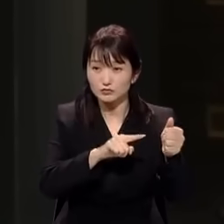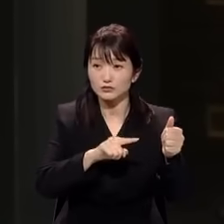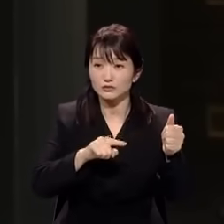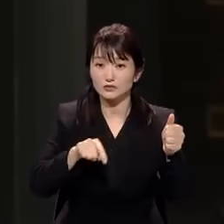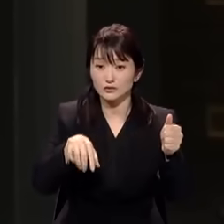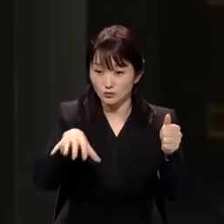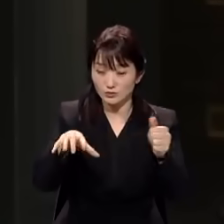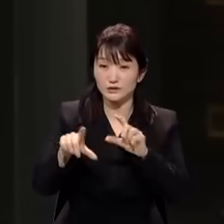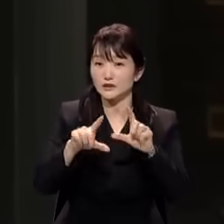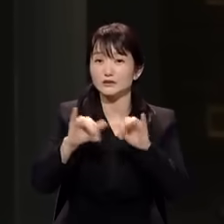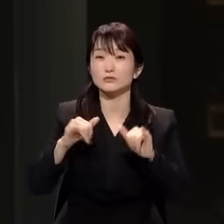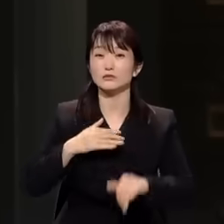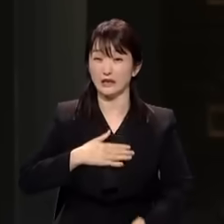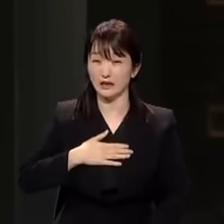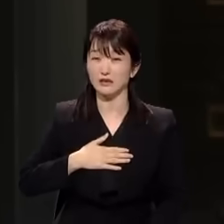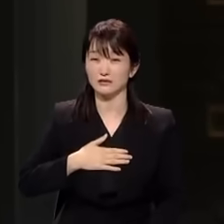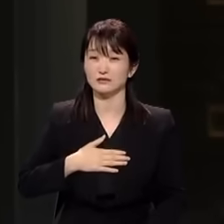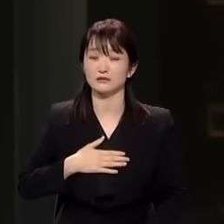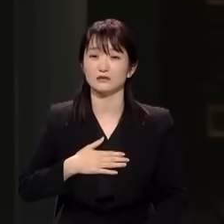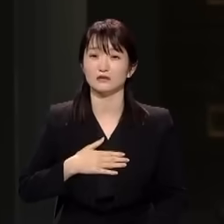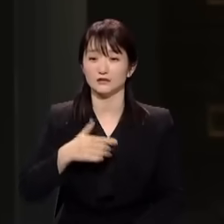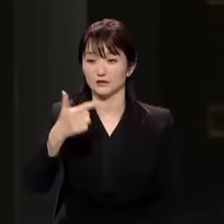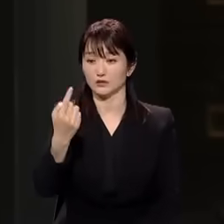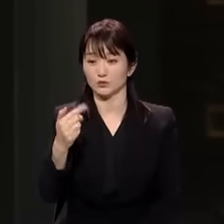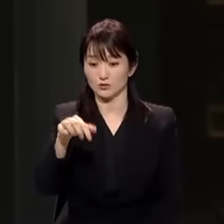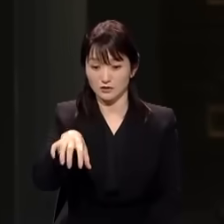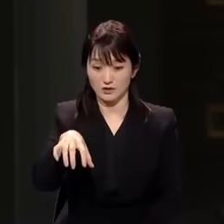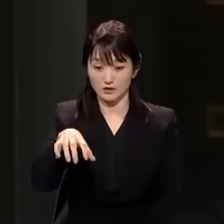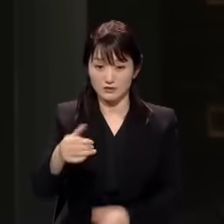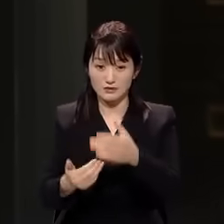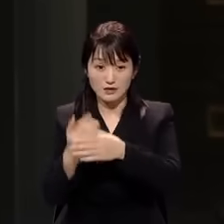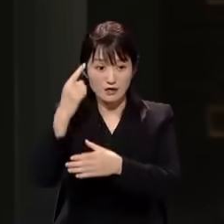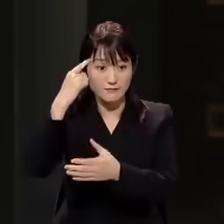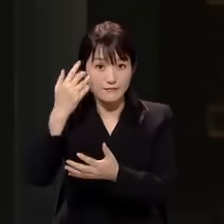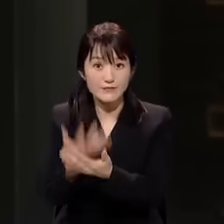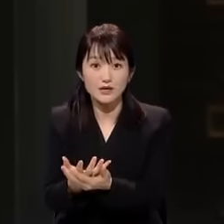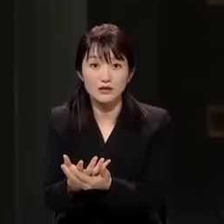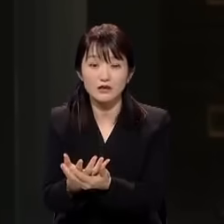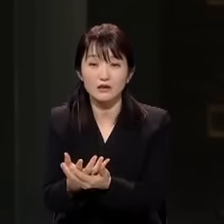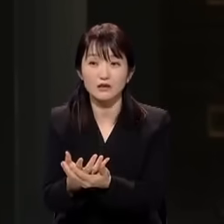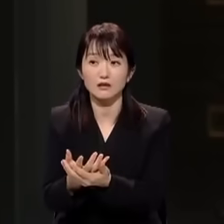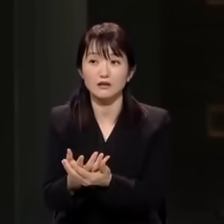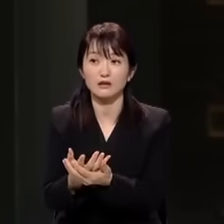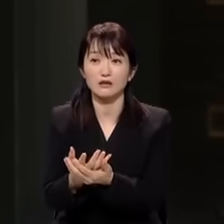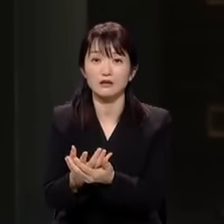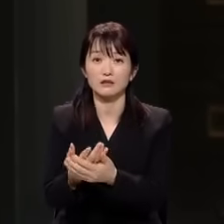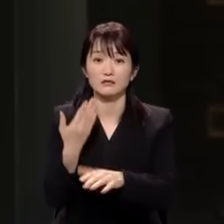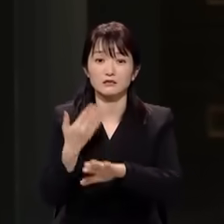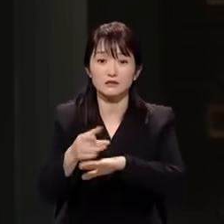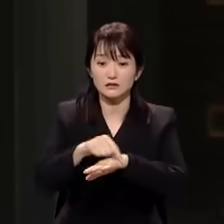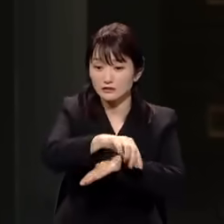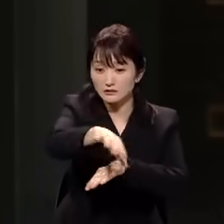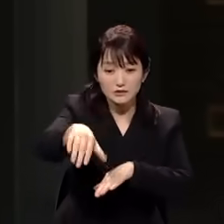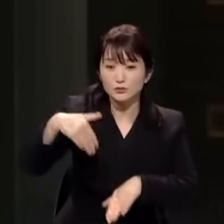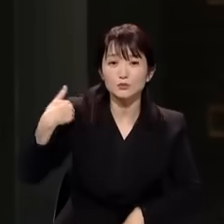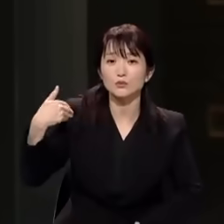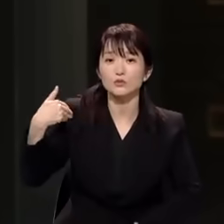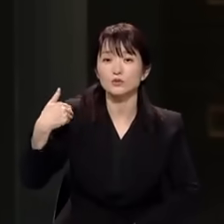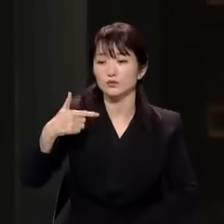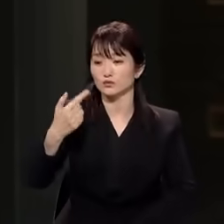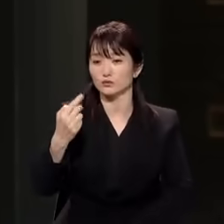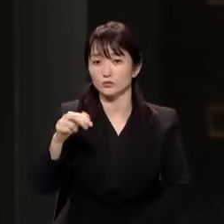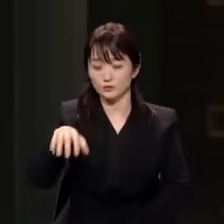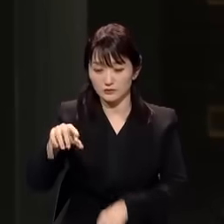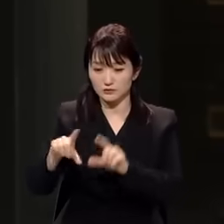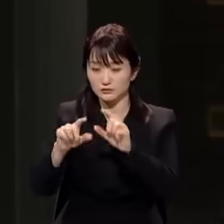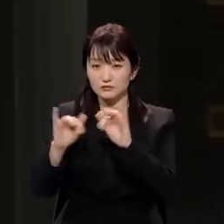거예요. 지금 이 사건이 워낙 충남 논산에서 충격을 안겨가지고 다른 지역은 몰라도 논산에